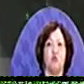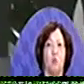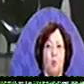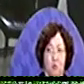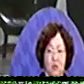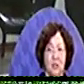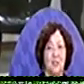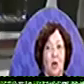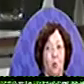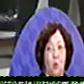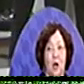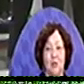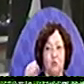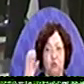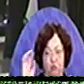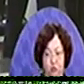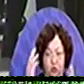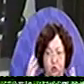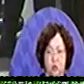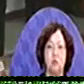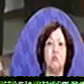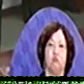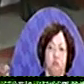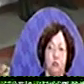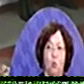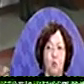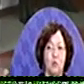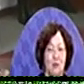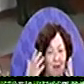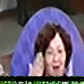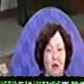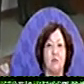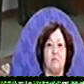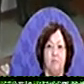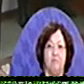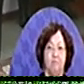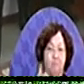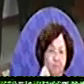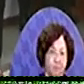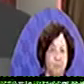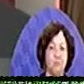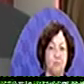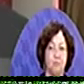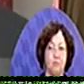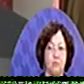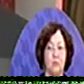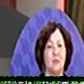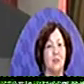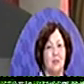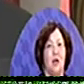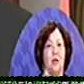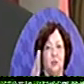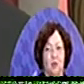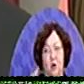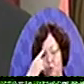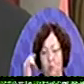санхүүгийн асуудлыг тодорхой хэмжээнд шийдэж, гагцгүй уран бүтээлтэд анхаарах хөшүүрэг болох зорилготой юм аа. Цаашдаа бол Монголын уран